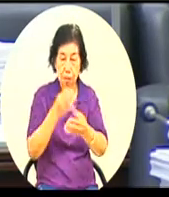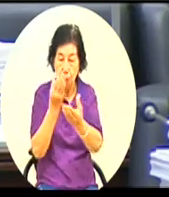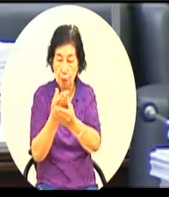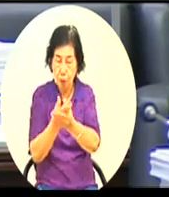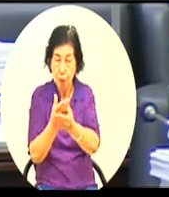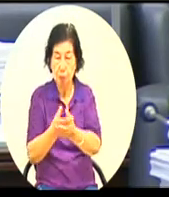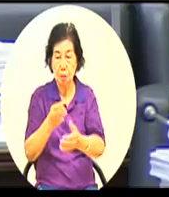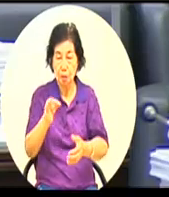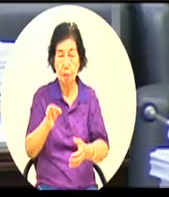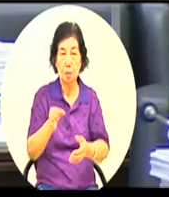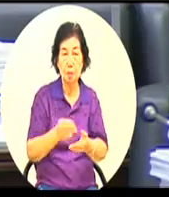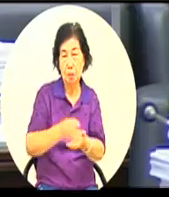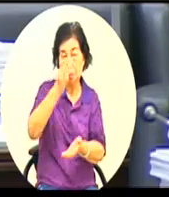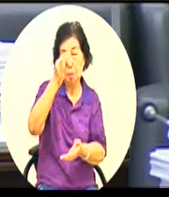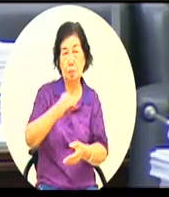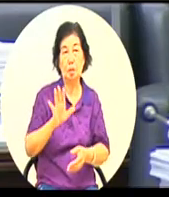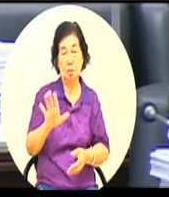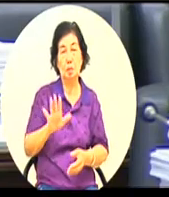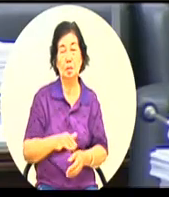啊，民意代表